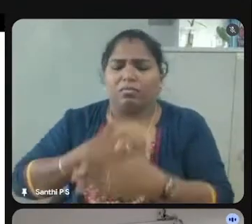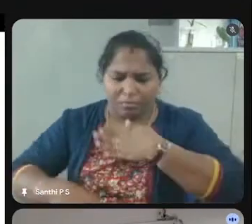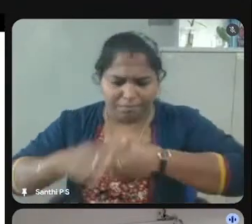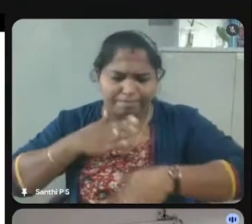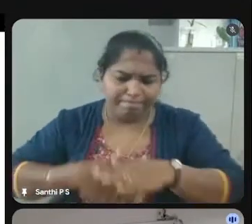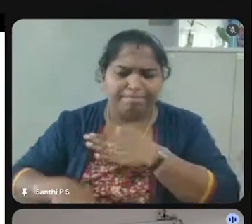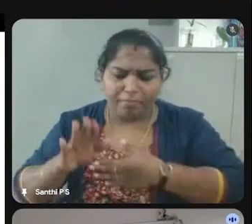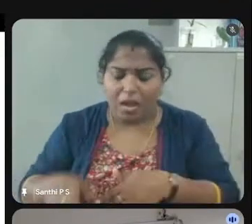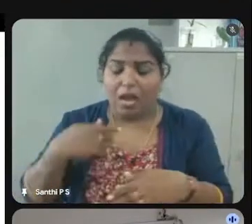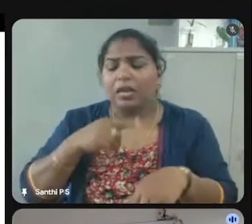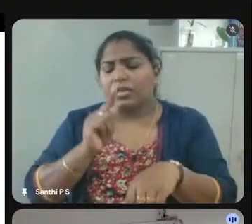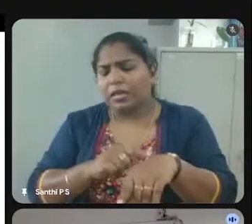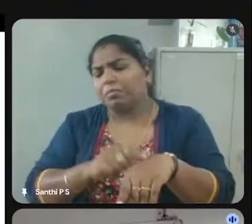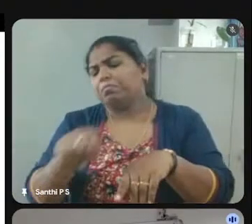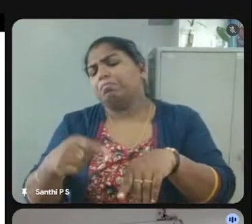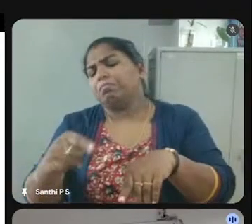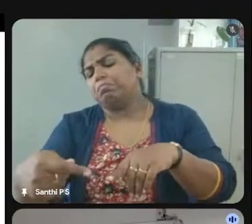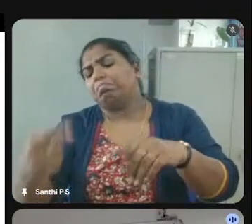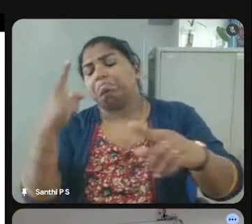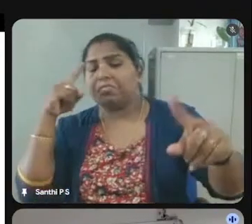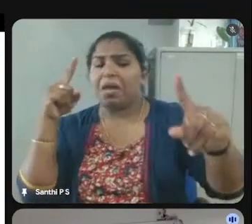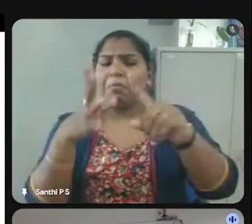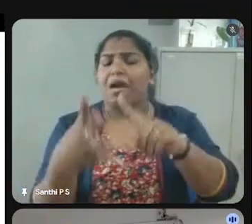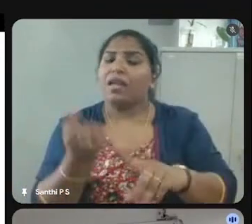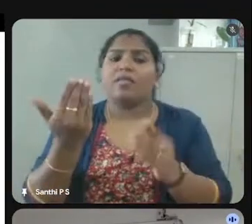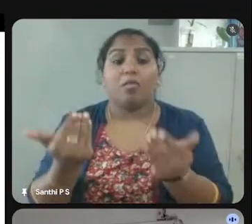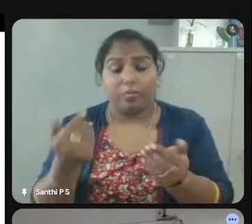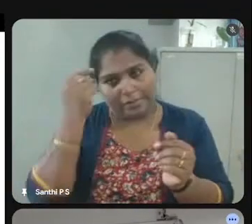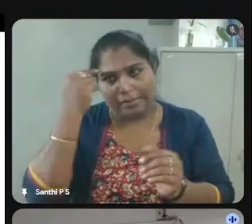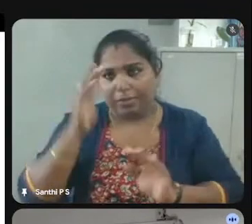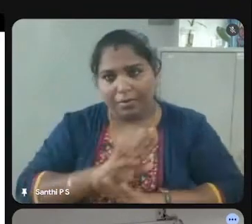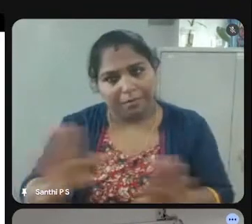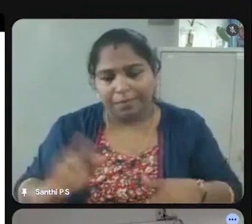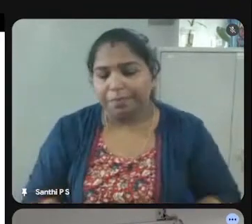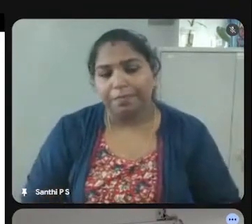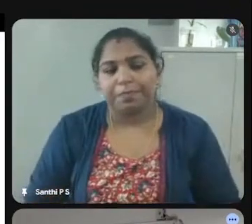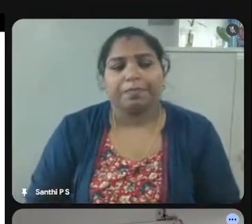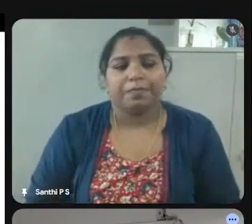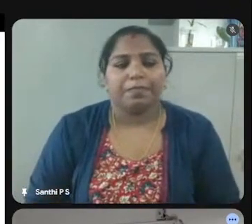നമുക്ക് വേണം. നമ്മൾ അത്രത്തോളം പരിശ്രമിക്കുന്നുണ്ട് എന്നുള്ള ഒരു ബോധ്യവും നമുക്ക് വേണം.